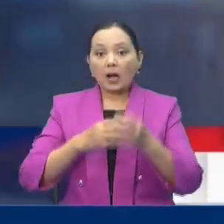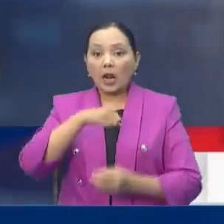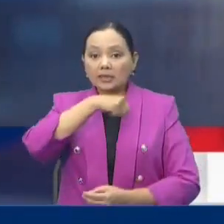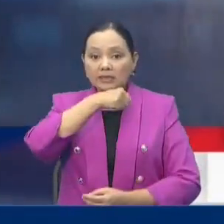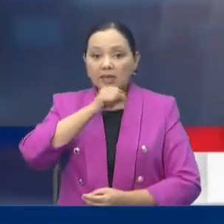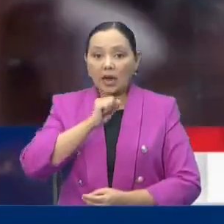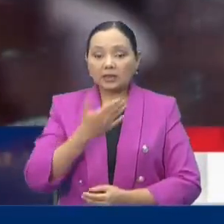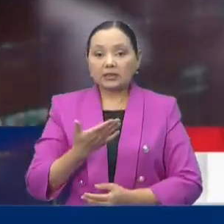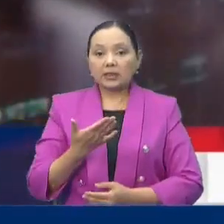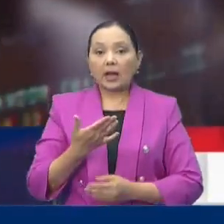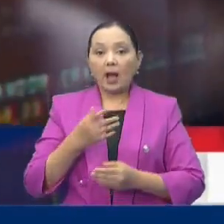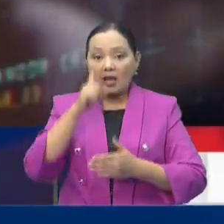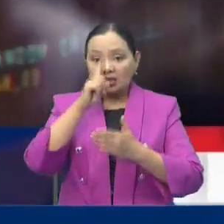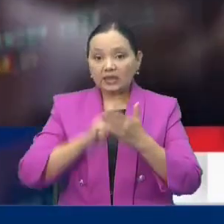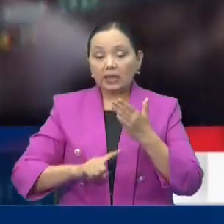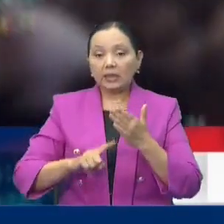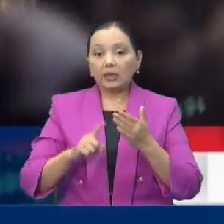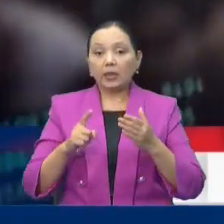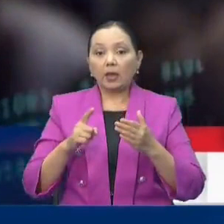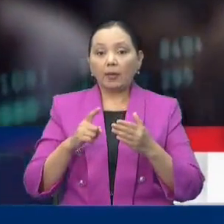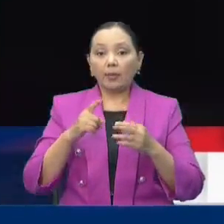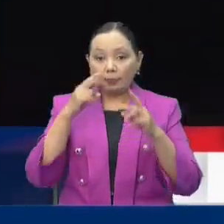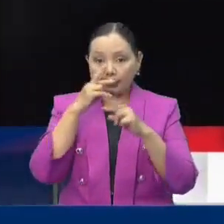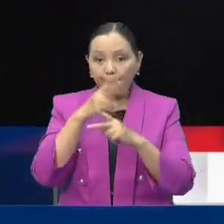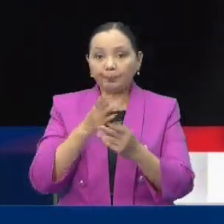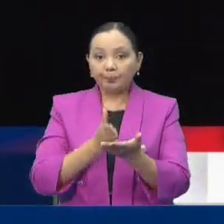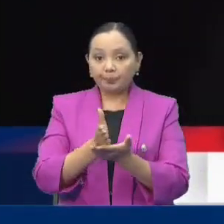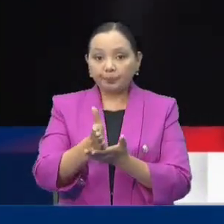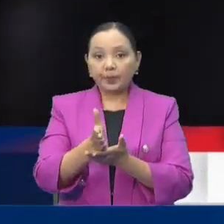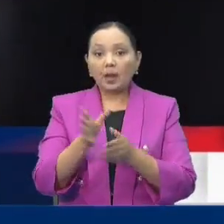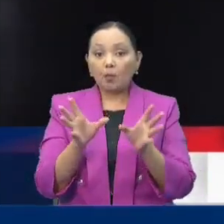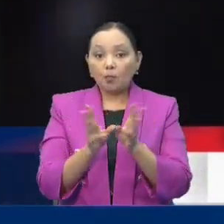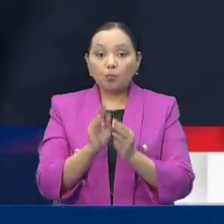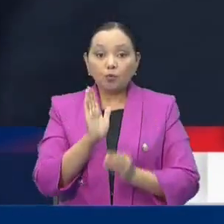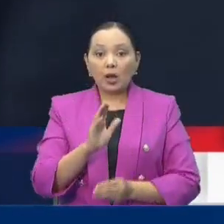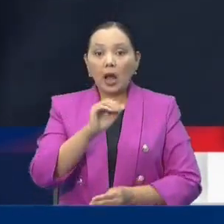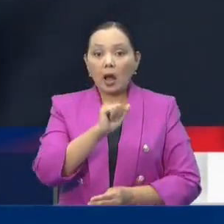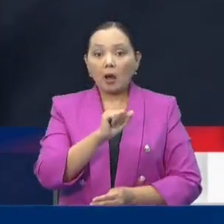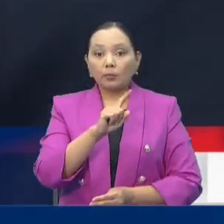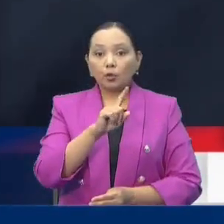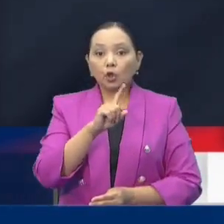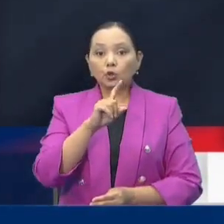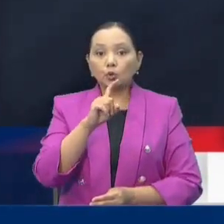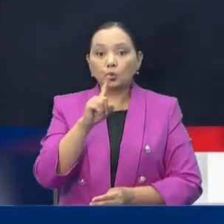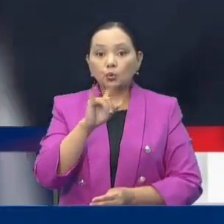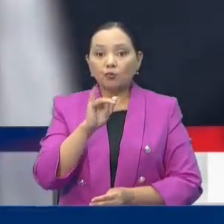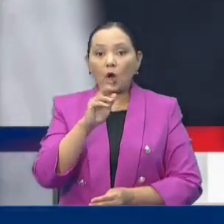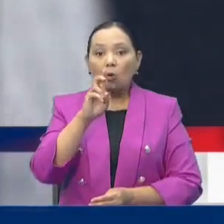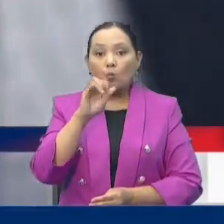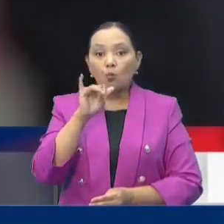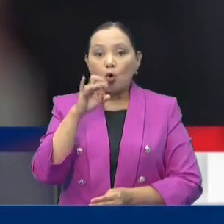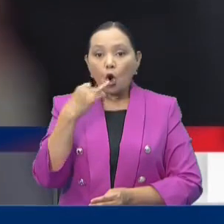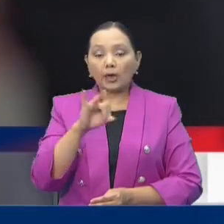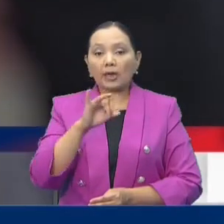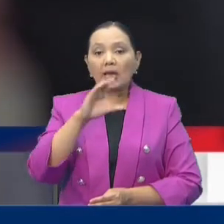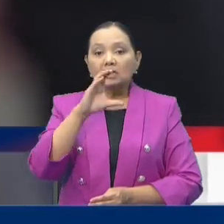terroristik tashkilotlar va diniy ekstremistik oqimlarning g'oyaviy rahnamolari bo'lgan Abdulloh Zufar, Abdulloh Buxoriy,